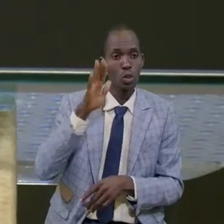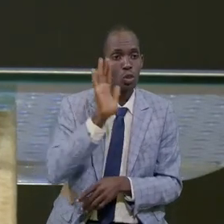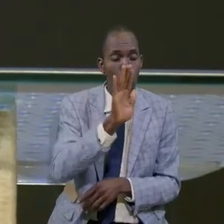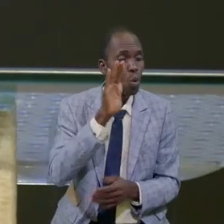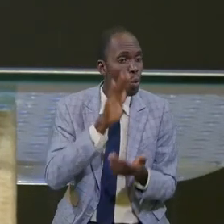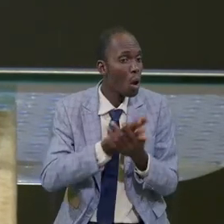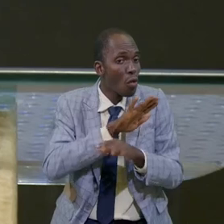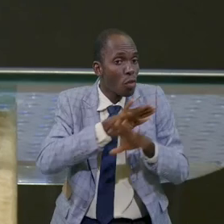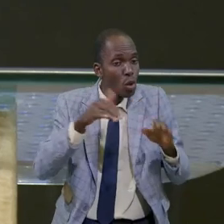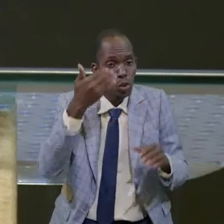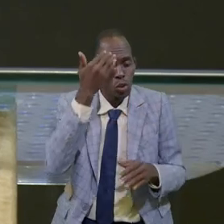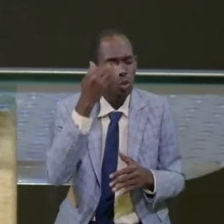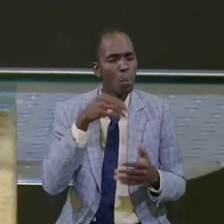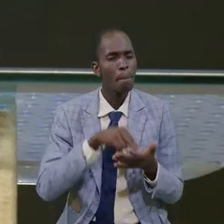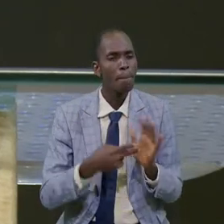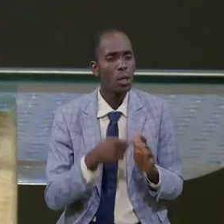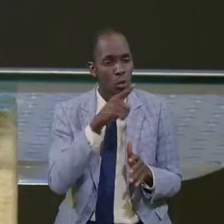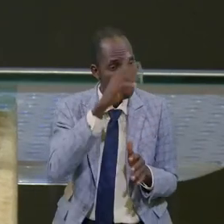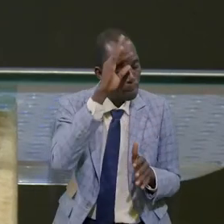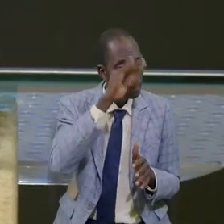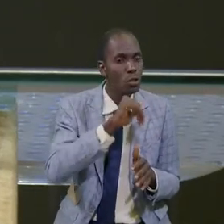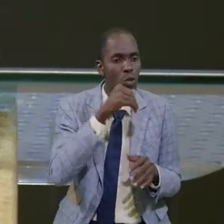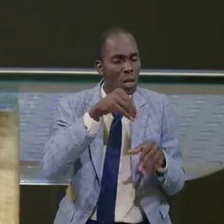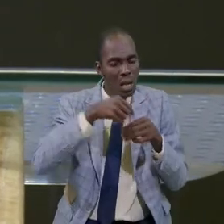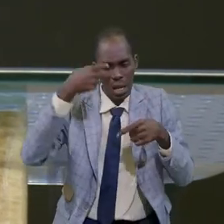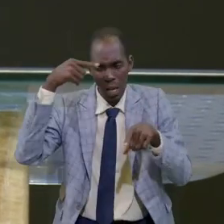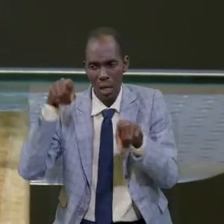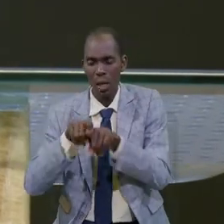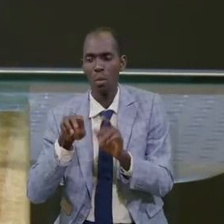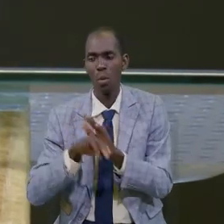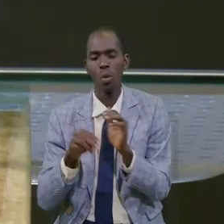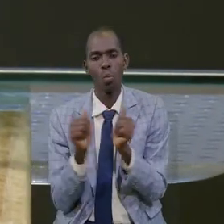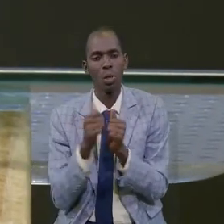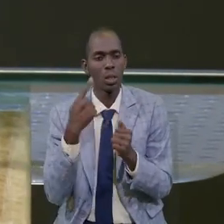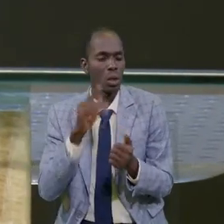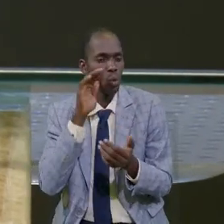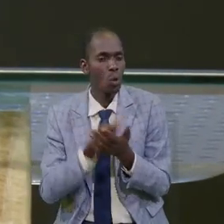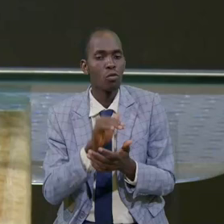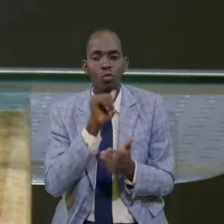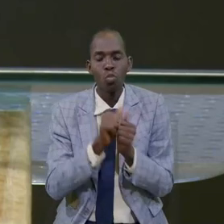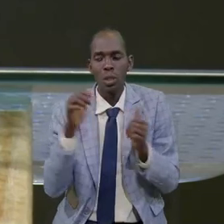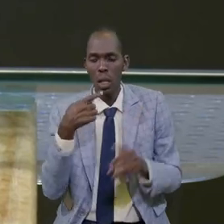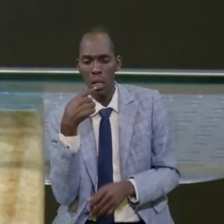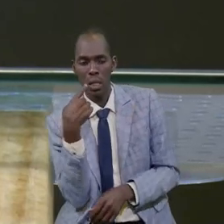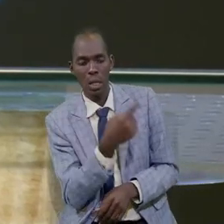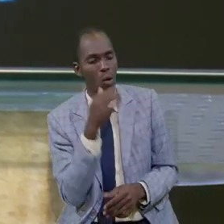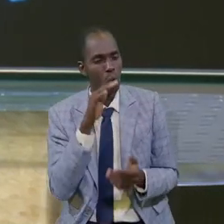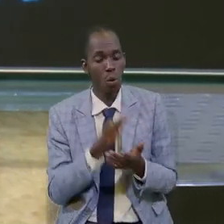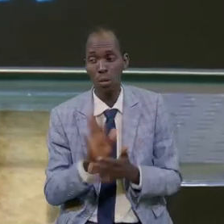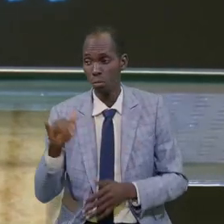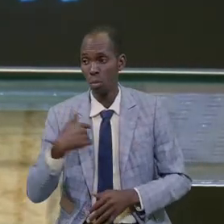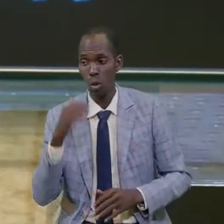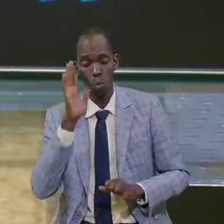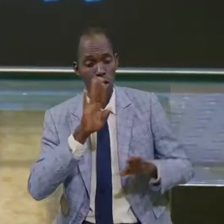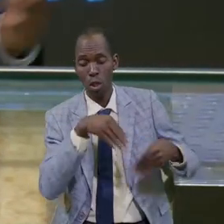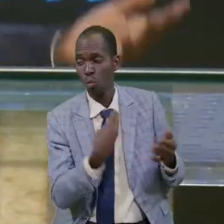pas, alors vous n'êtes pas en accord avec votre femme et vous ne faites pas connaître à votre femme, je vais